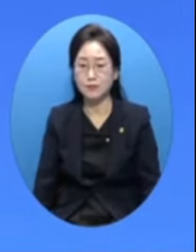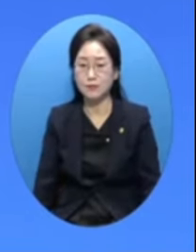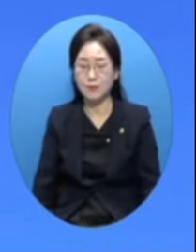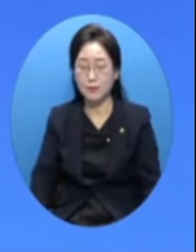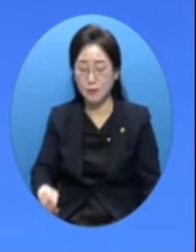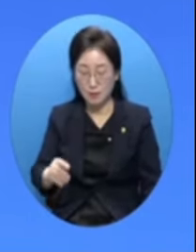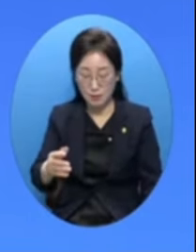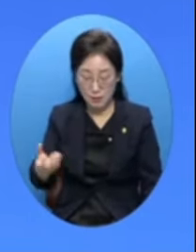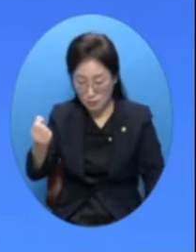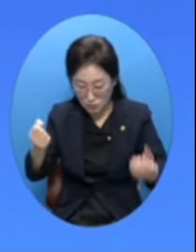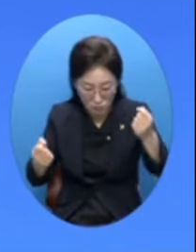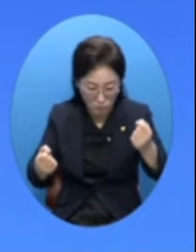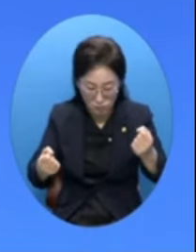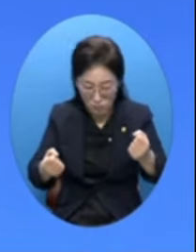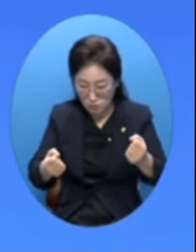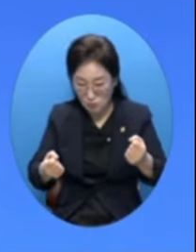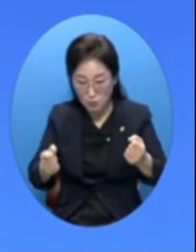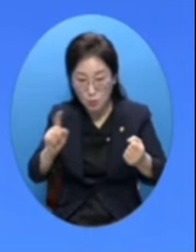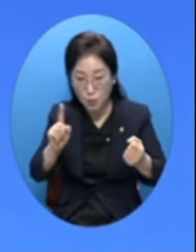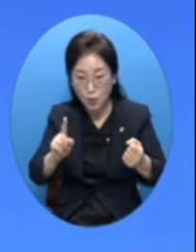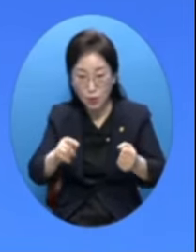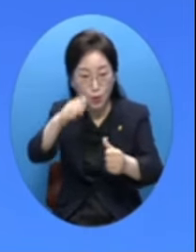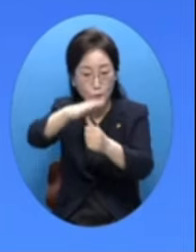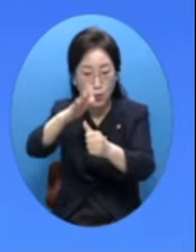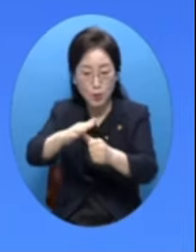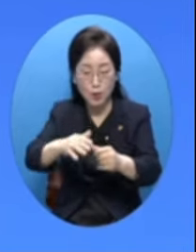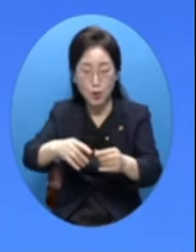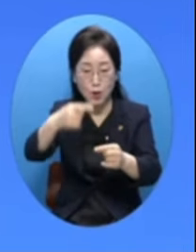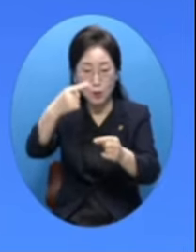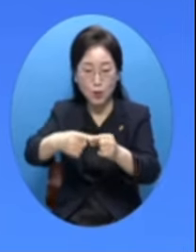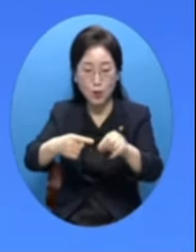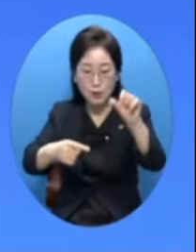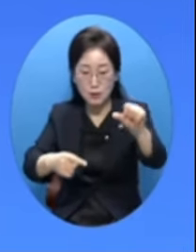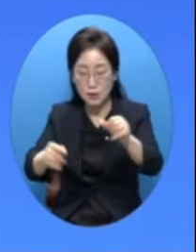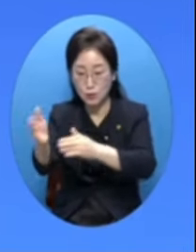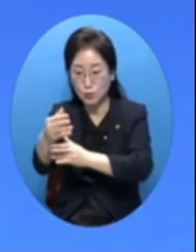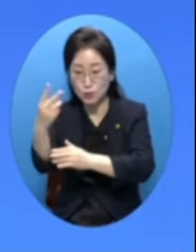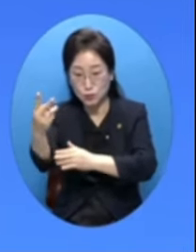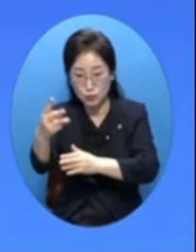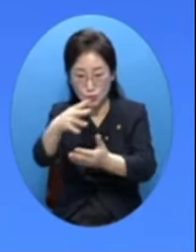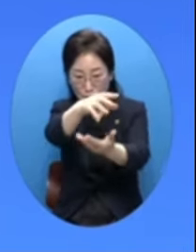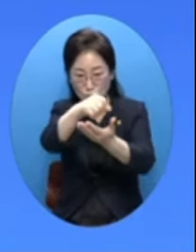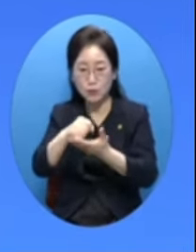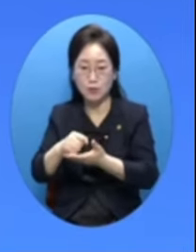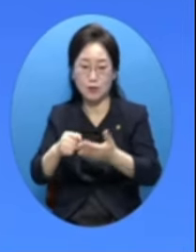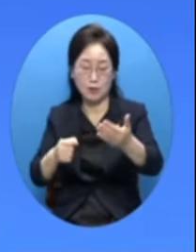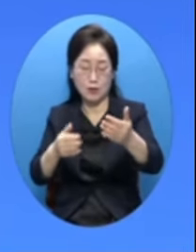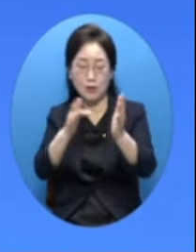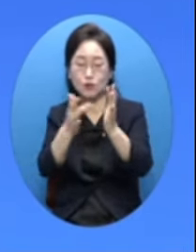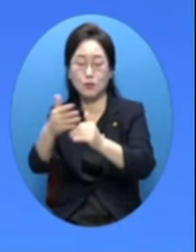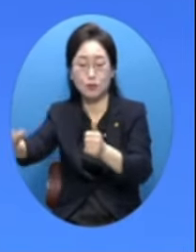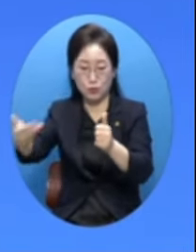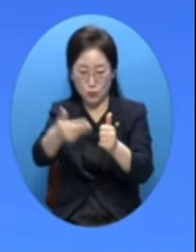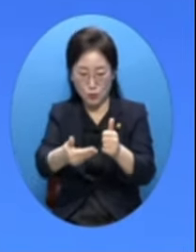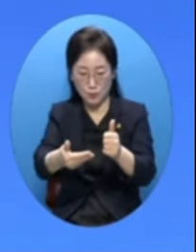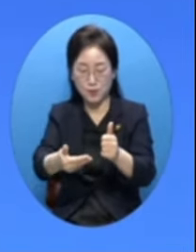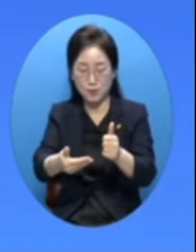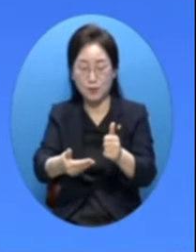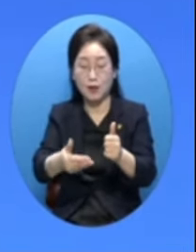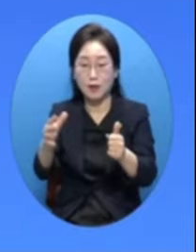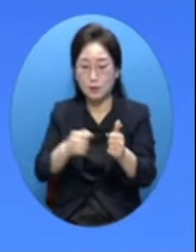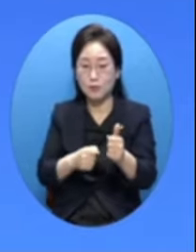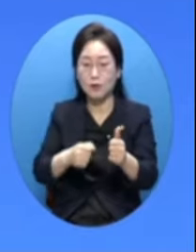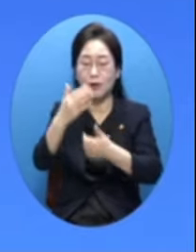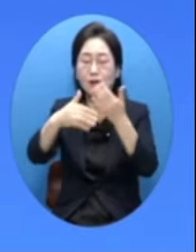저들이 가진 것 중에 한 소년이 보리떡 다섯 개 물고기 두 마리를 예수께 갖고 나오매 그 보리떡 다섯 개 물고기 두 마리를 가지고